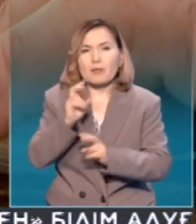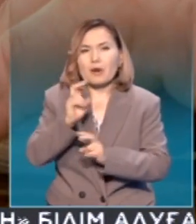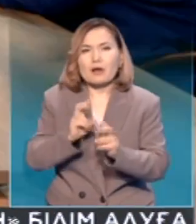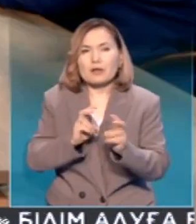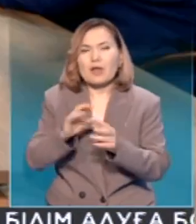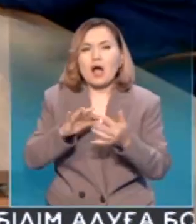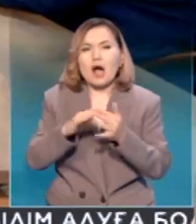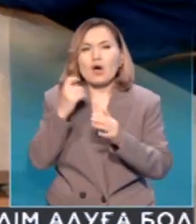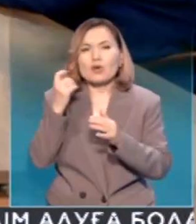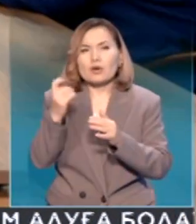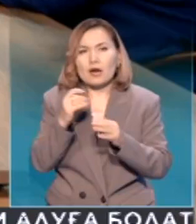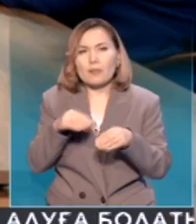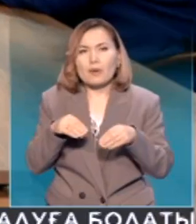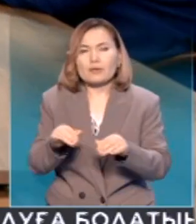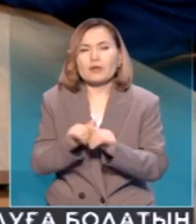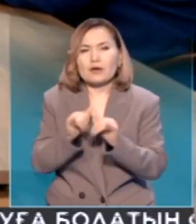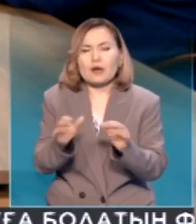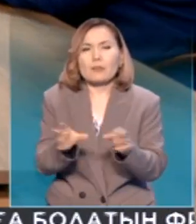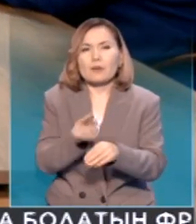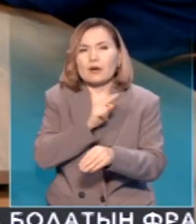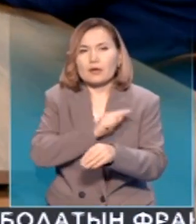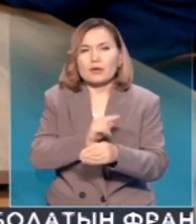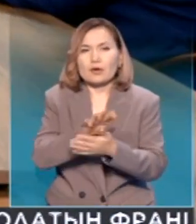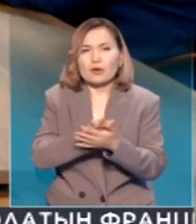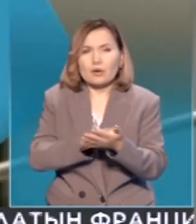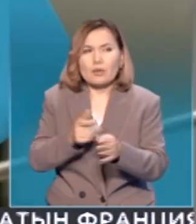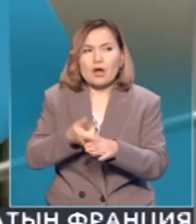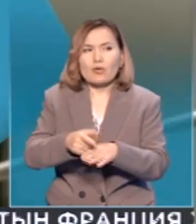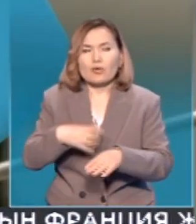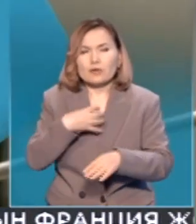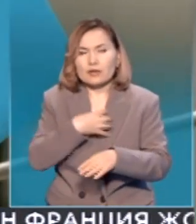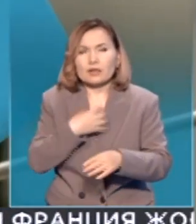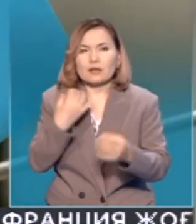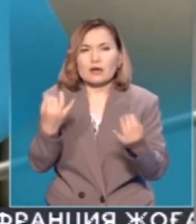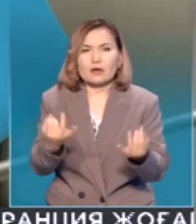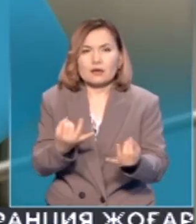өнеркәсібі ауыл шаруашылығы салаларында ынтымақтастықты нығайтуға мүдделі екенін айтты.